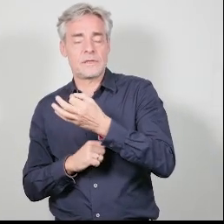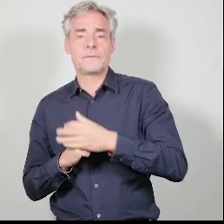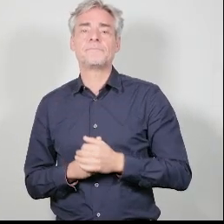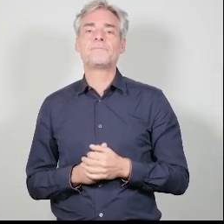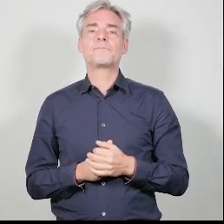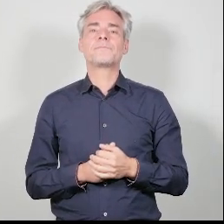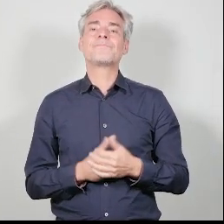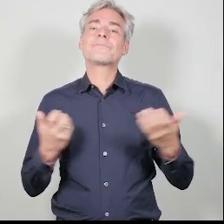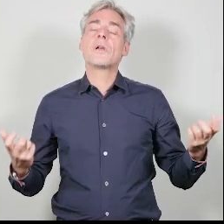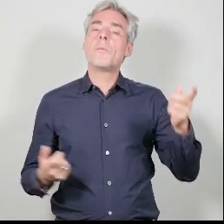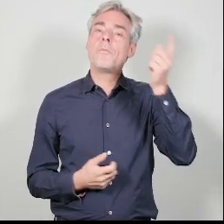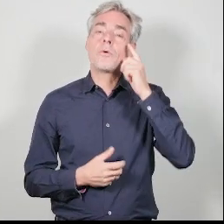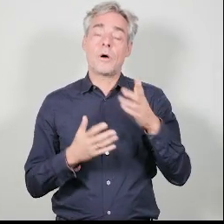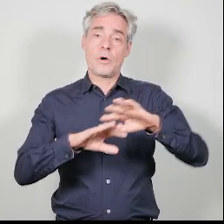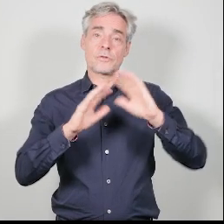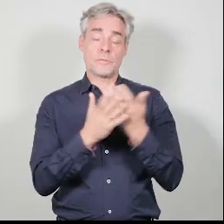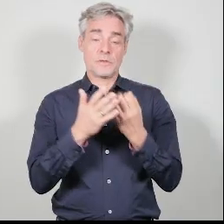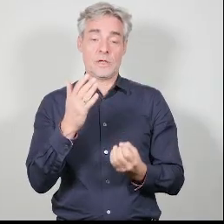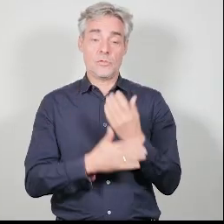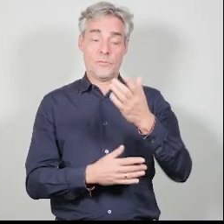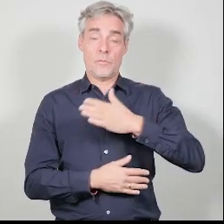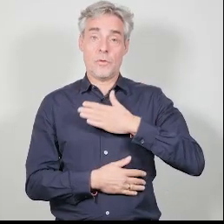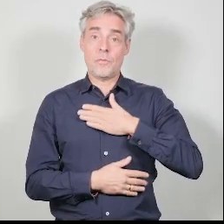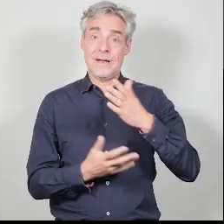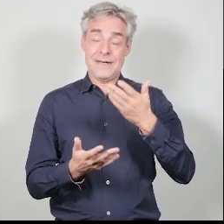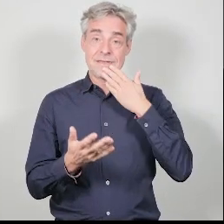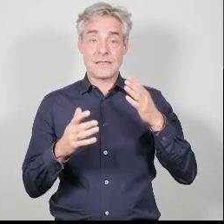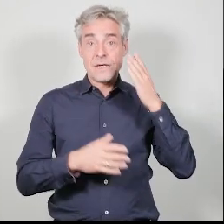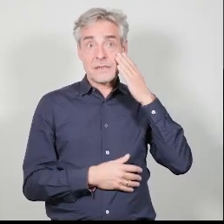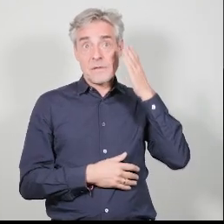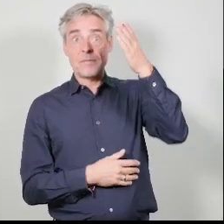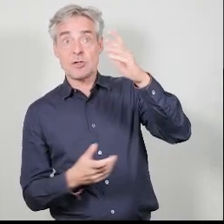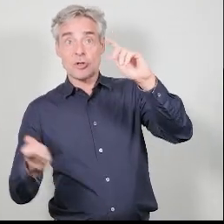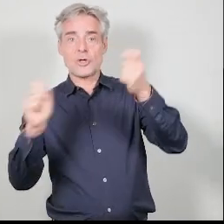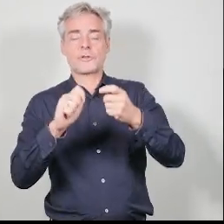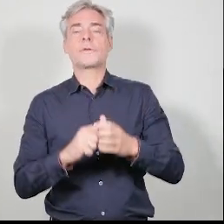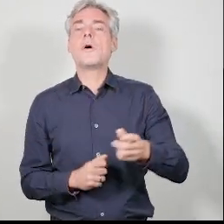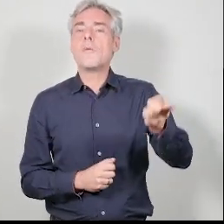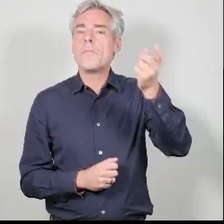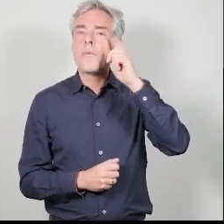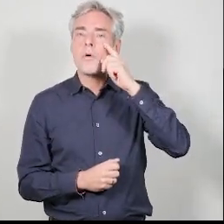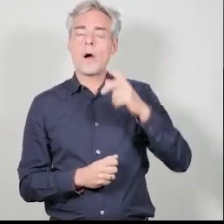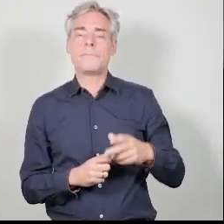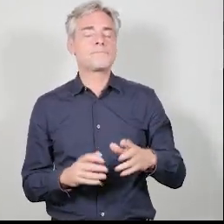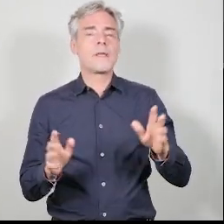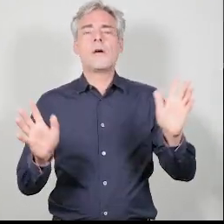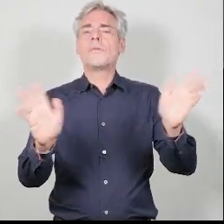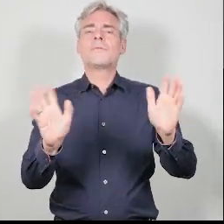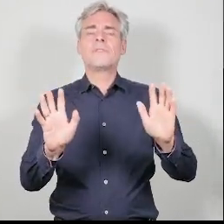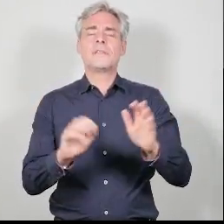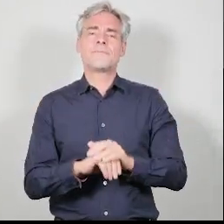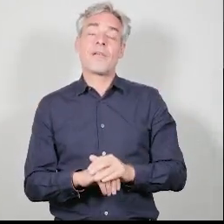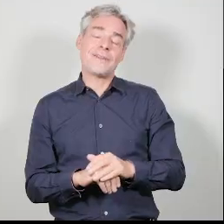parlé. Parce que ce qui est nouveau pour moi aujourd'hui, c'est ce changement de perspective. Parce qu'en effet, il ne s'agit plus, en fait, ou